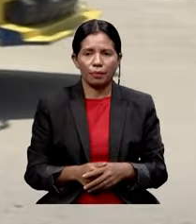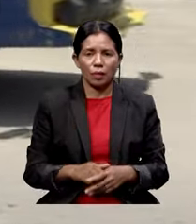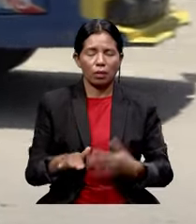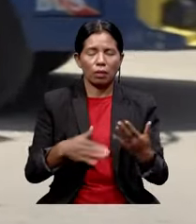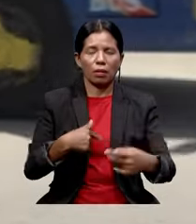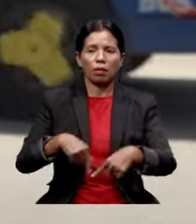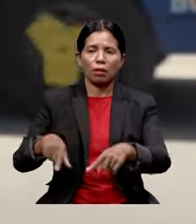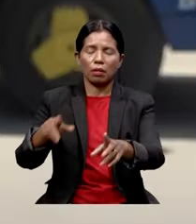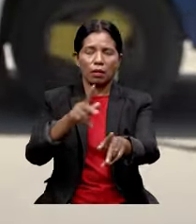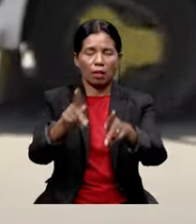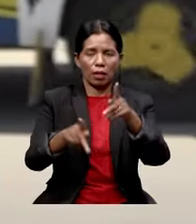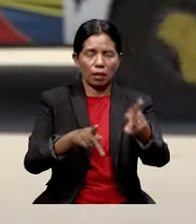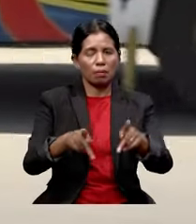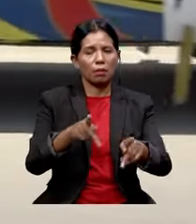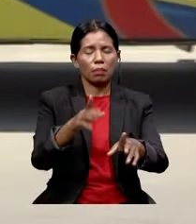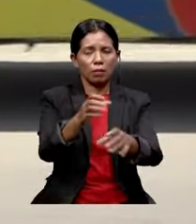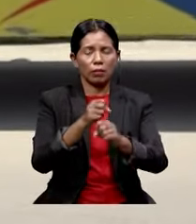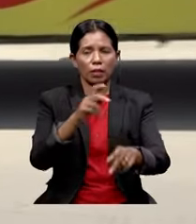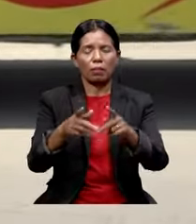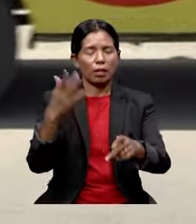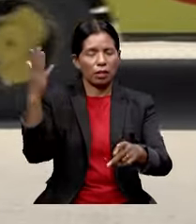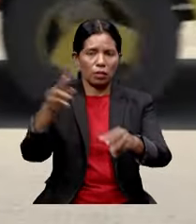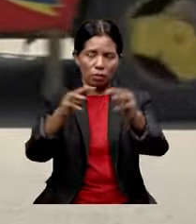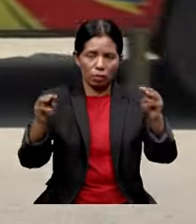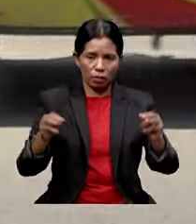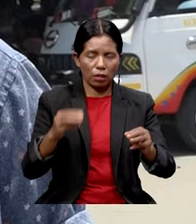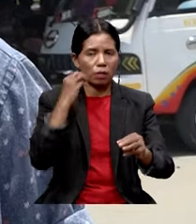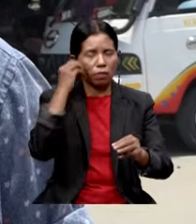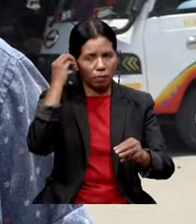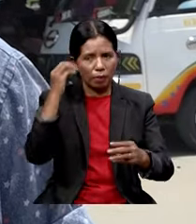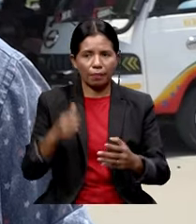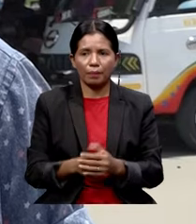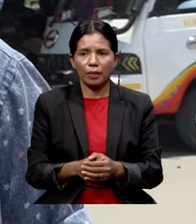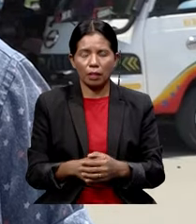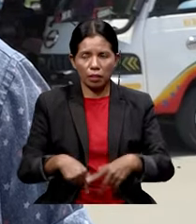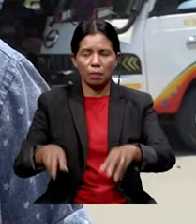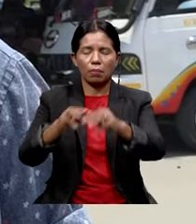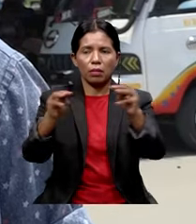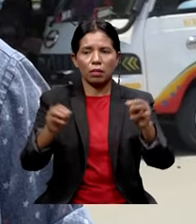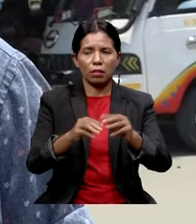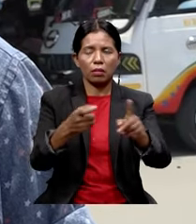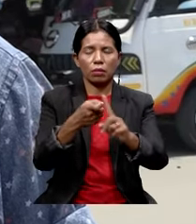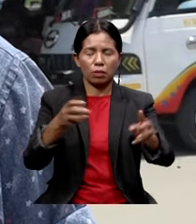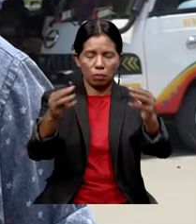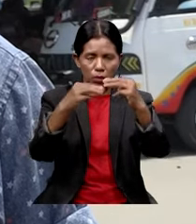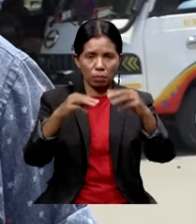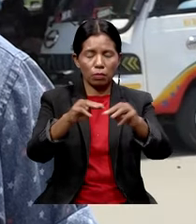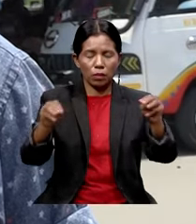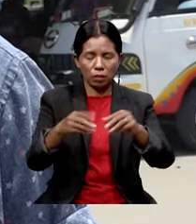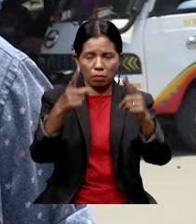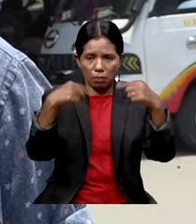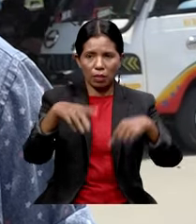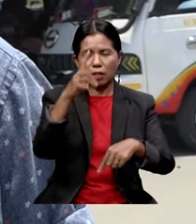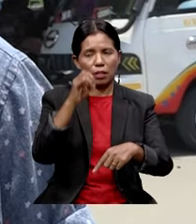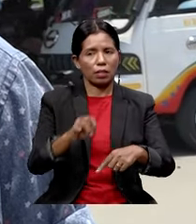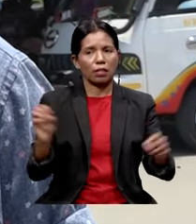foti hotu pasajeru ia umadet pois ira husi ba bati ha munisipu fila fale husi munisipu mai dilimos sira